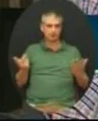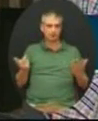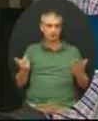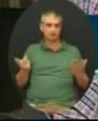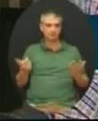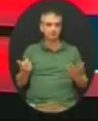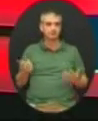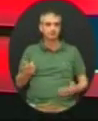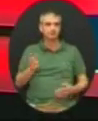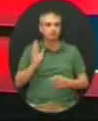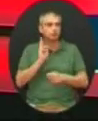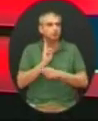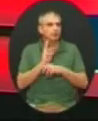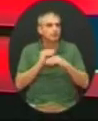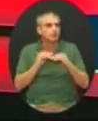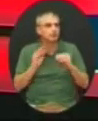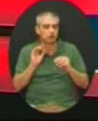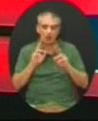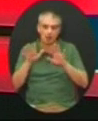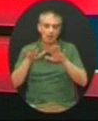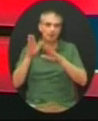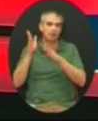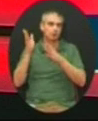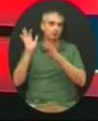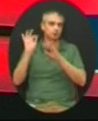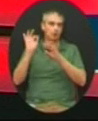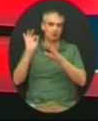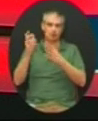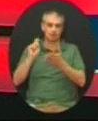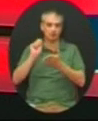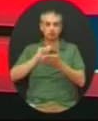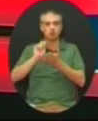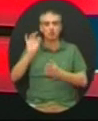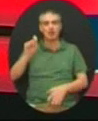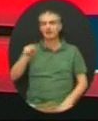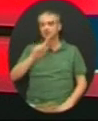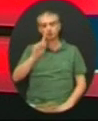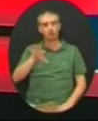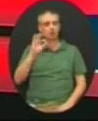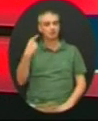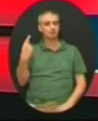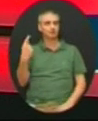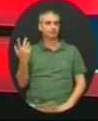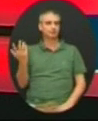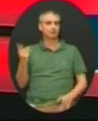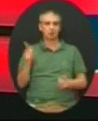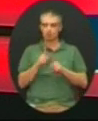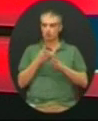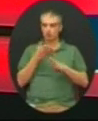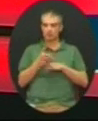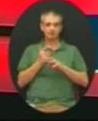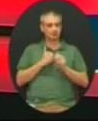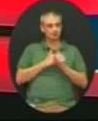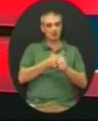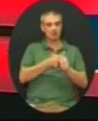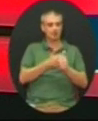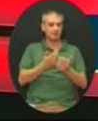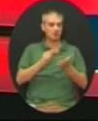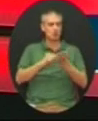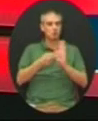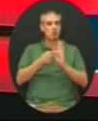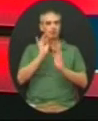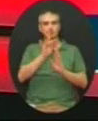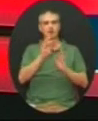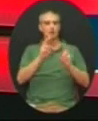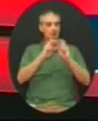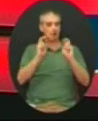סף של הרשות המחוקקת, של הרשות שלא תמצא את עצמה נקלעת למרדף פוליטי